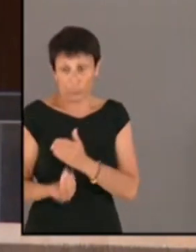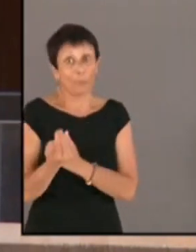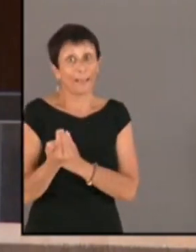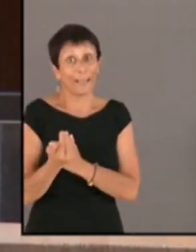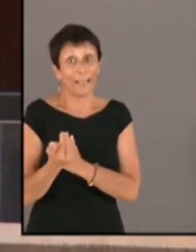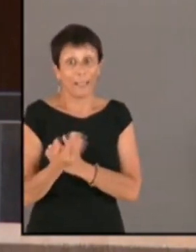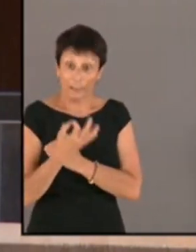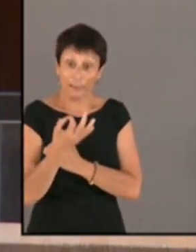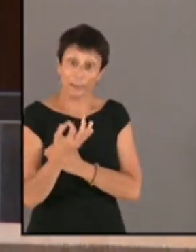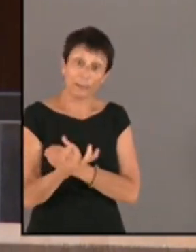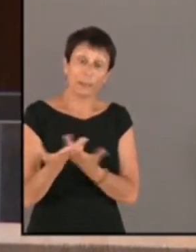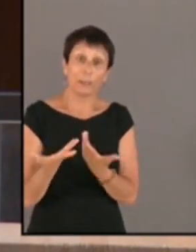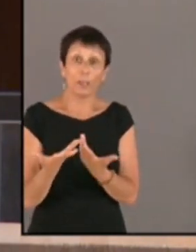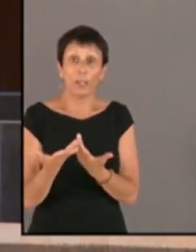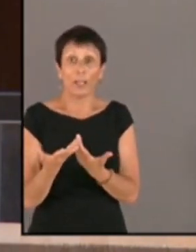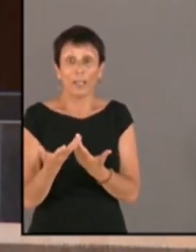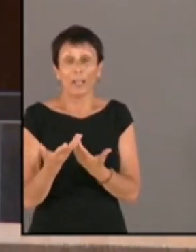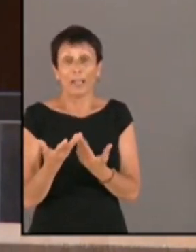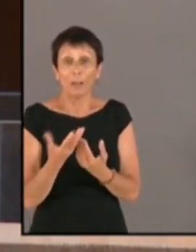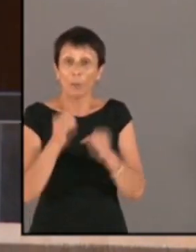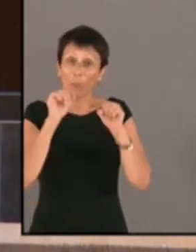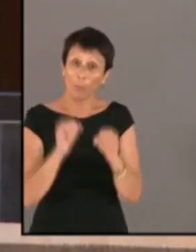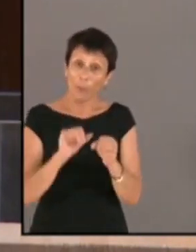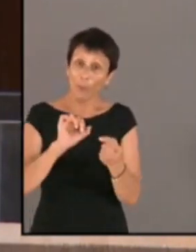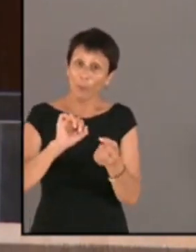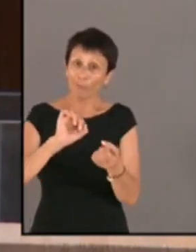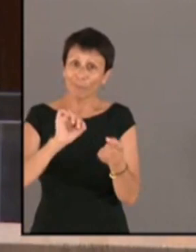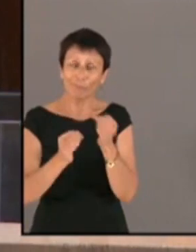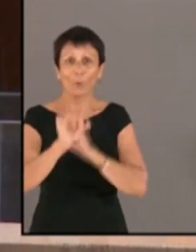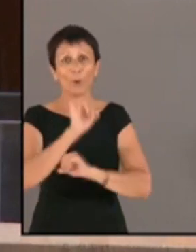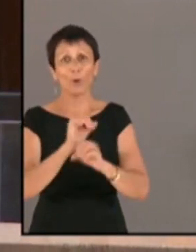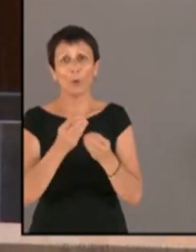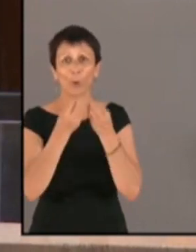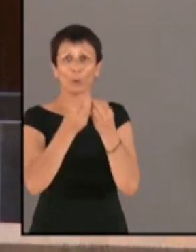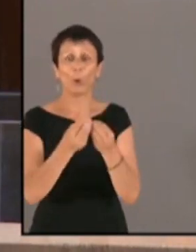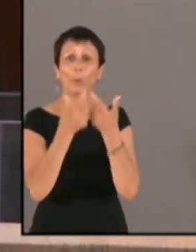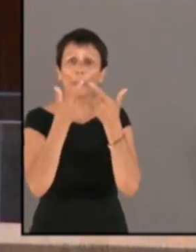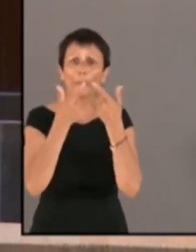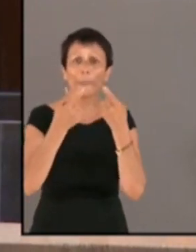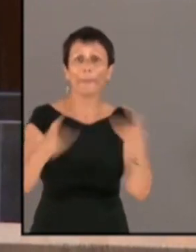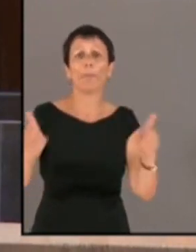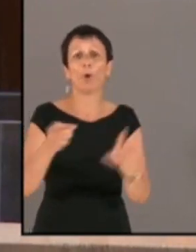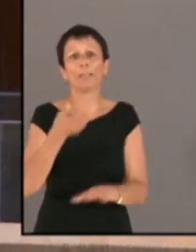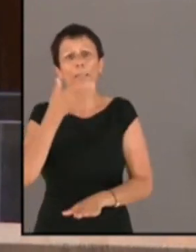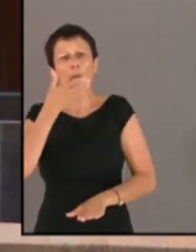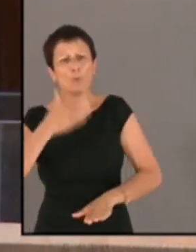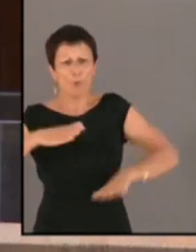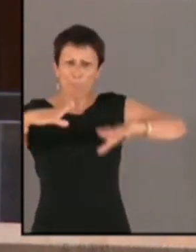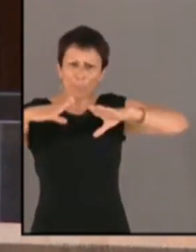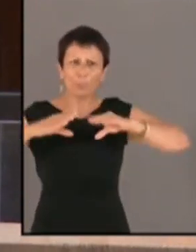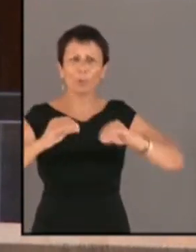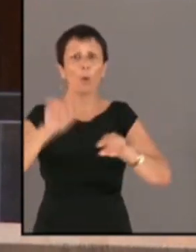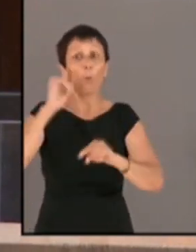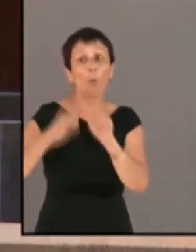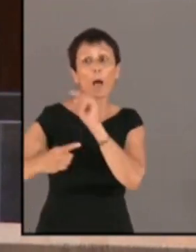que c'est pour une meilleure démocratie, une démocratie plus affirmée, qui n'aurait pas existé, ou si peu, sous